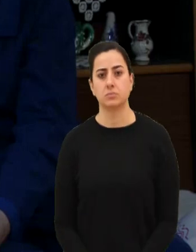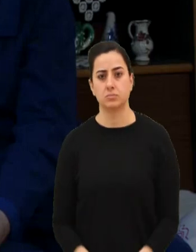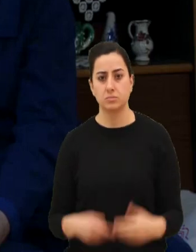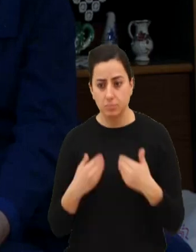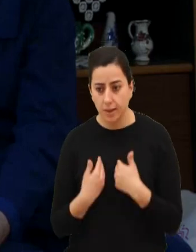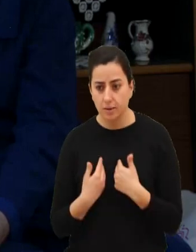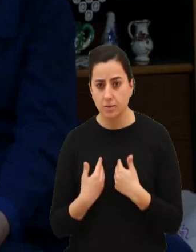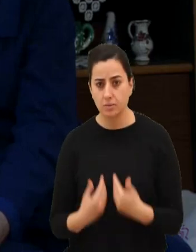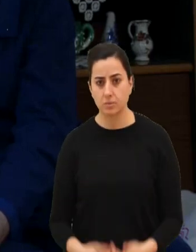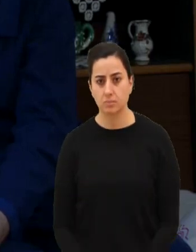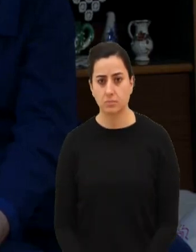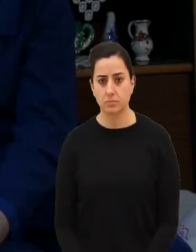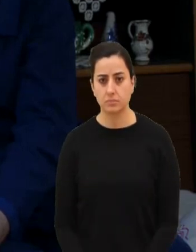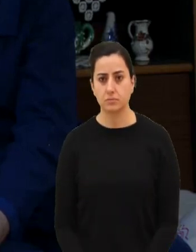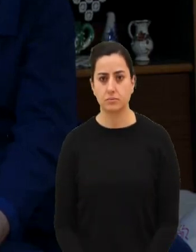Ben